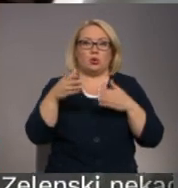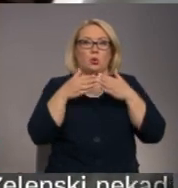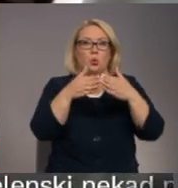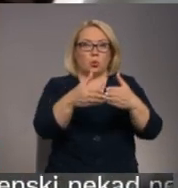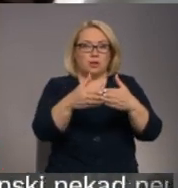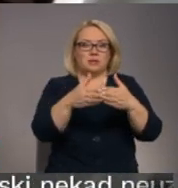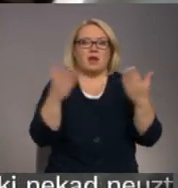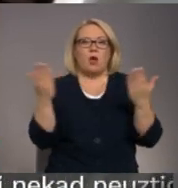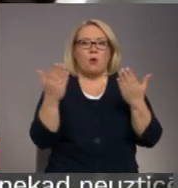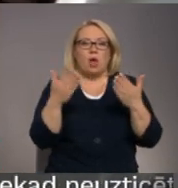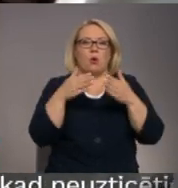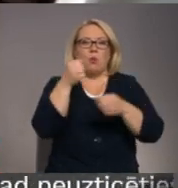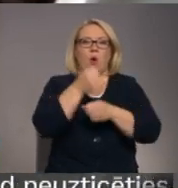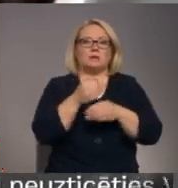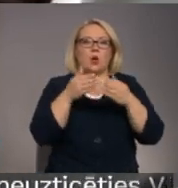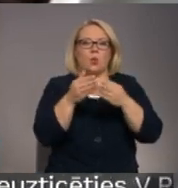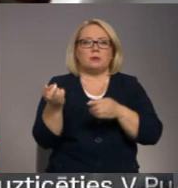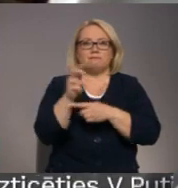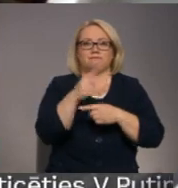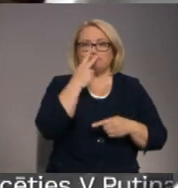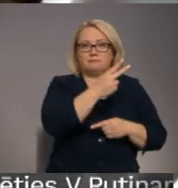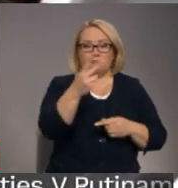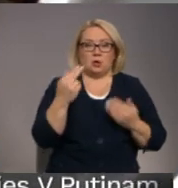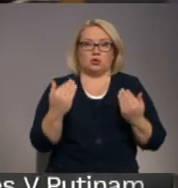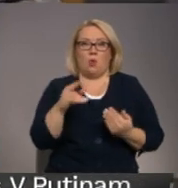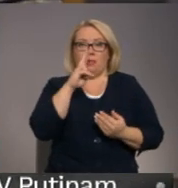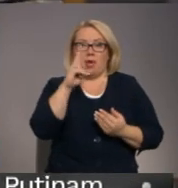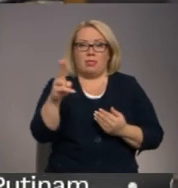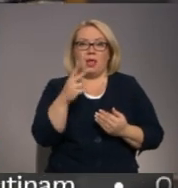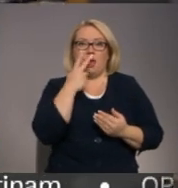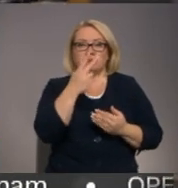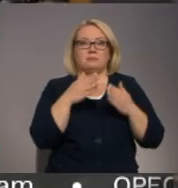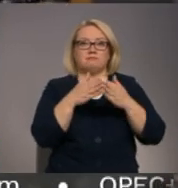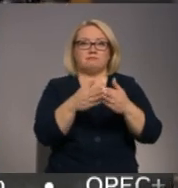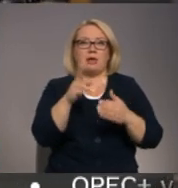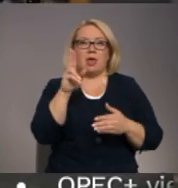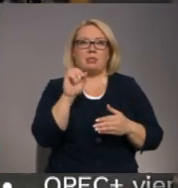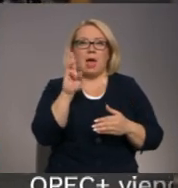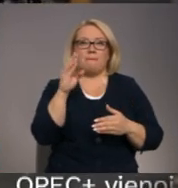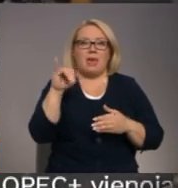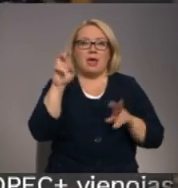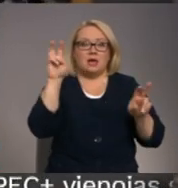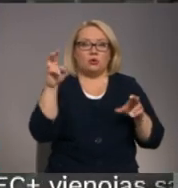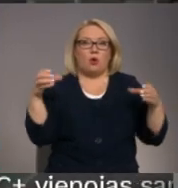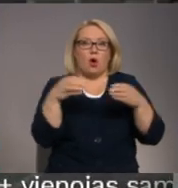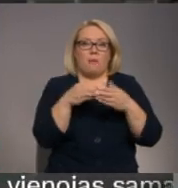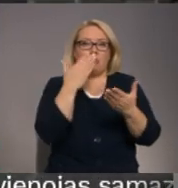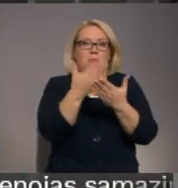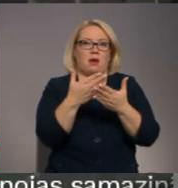simulātoru vai uz kāda no ostas kuģiem. Šonedēļ jaunieši apmeklēja Velkoni namejus, kur komanda skolēniem izrādīja